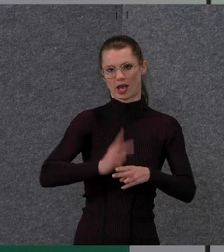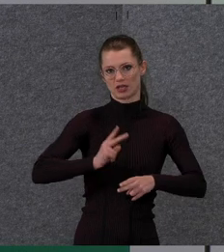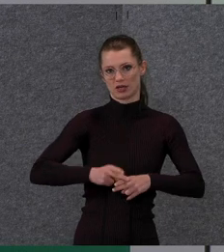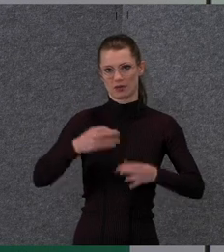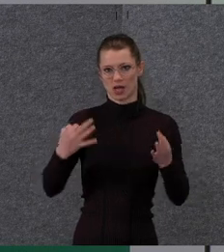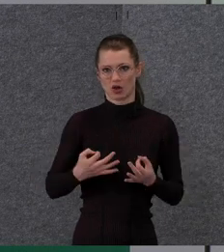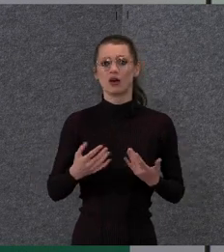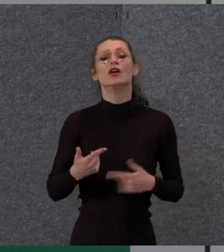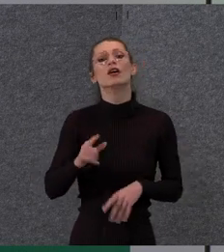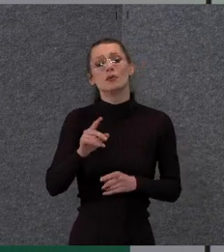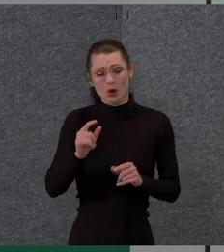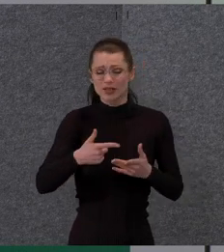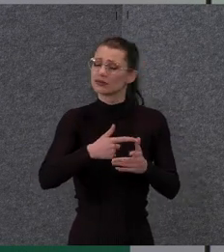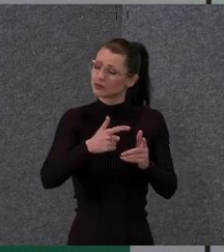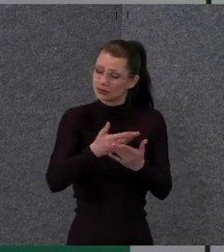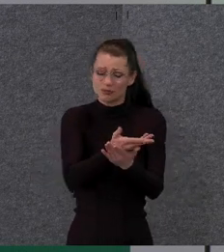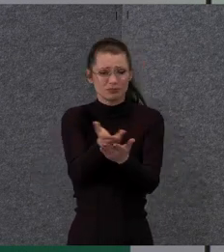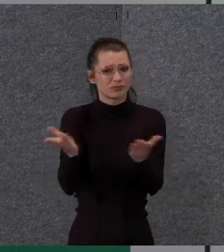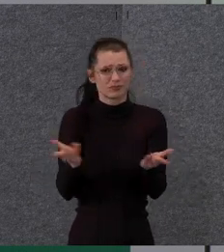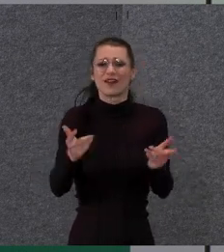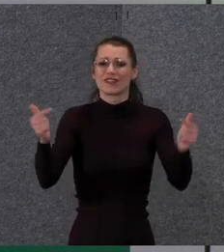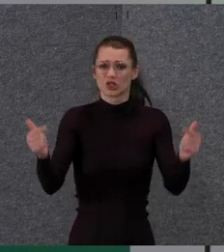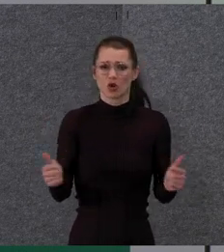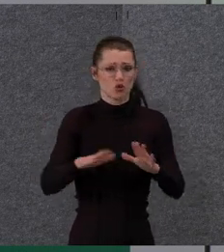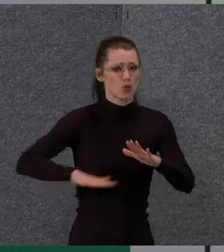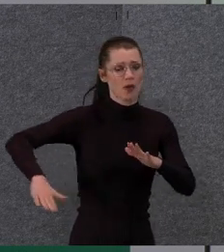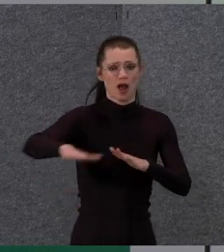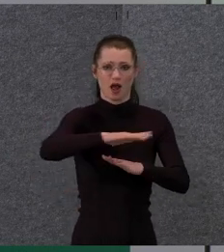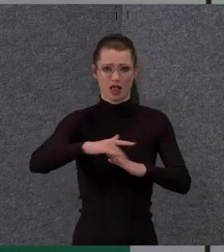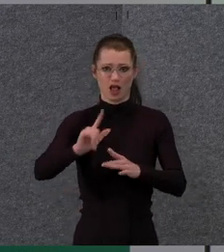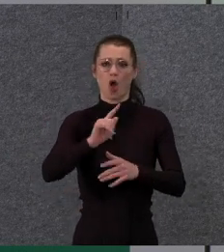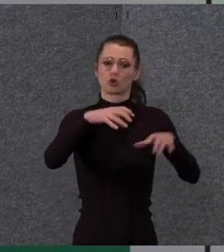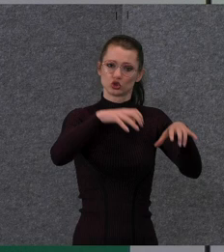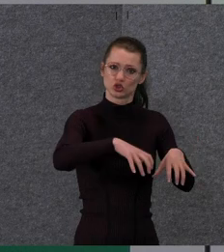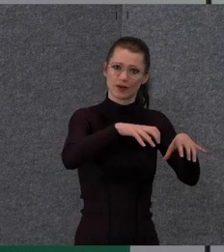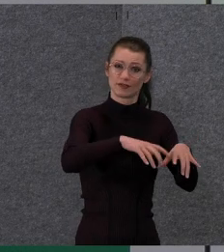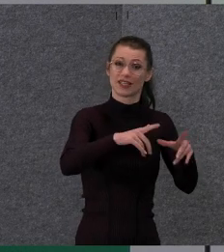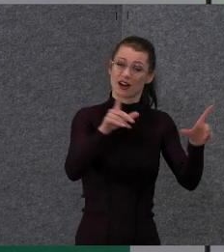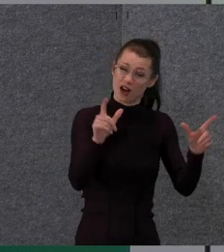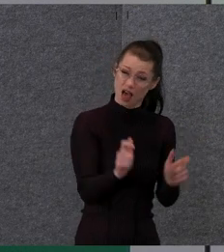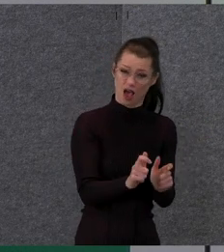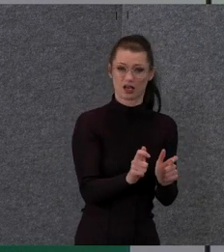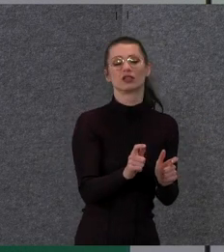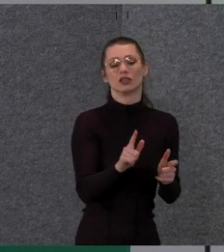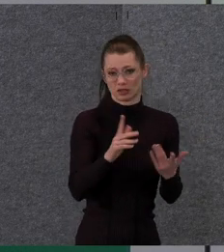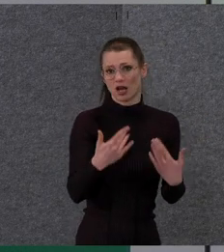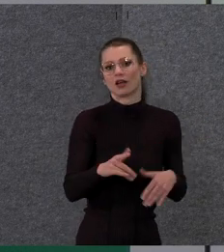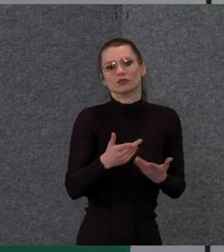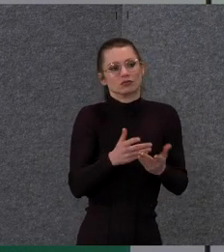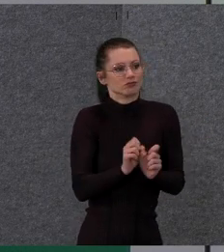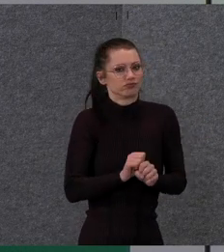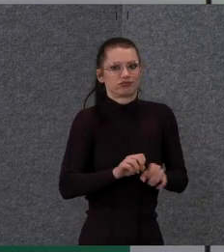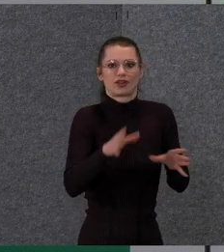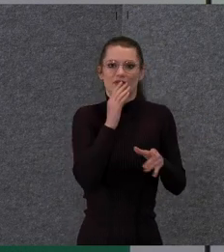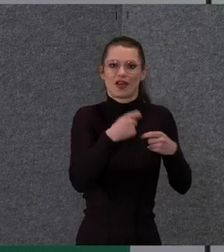Denn mit guter Breitbandversorgung können auch kleine Geschäfte auf dem Land große Einkaufserlebnisse schaffen. Büroarbeit,